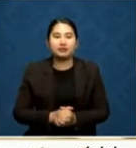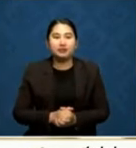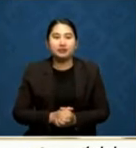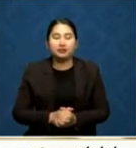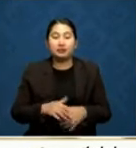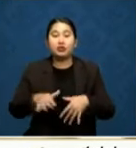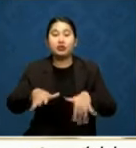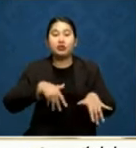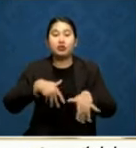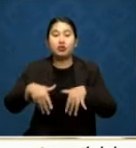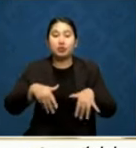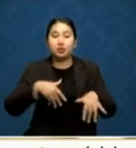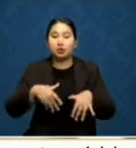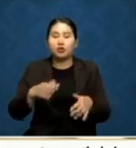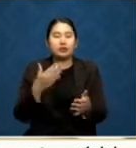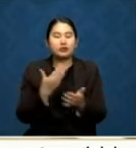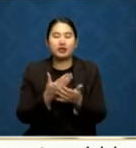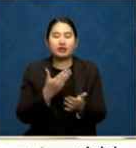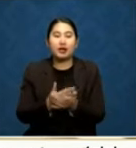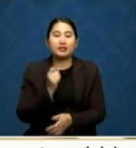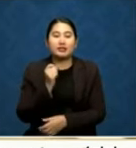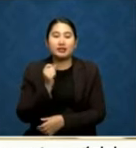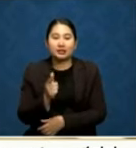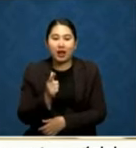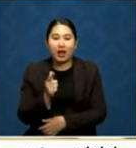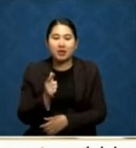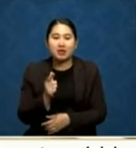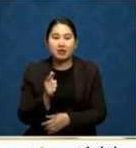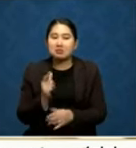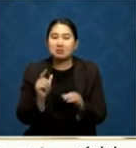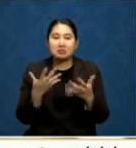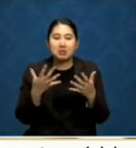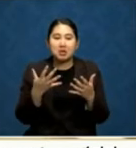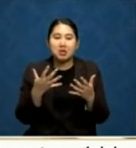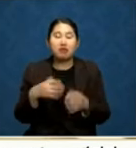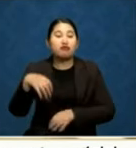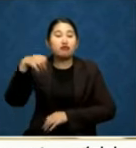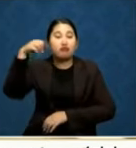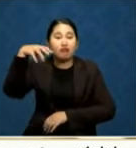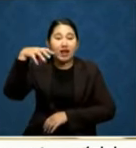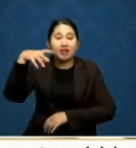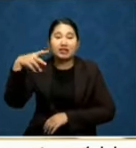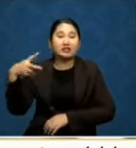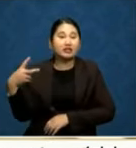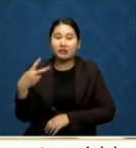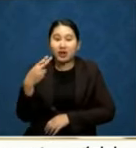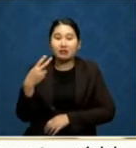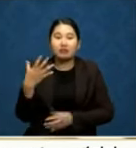พี่นองประชาชนไม่มีเงินไปชำละ ก็ถูกตัด ถูกยกน่อไป